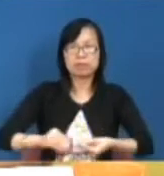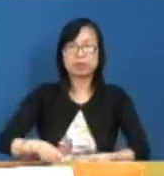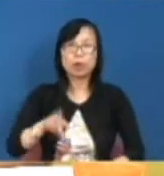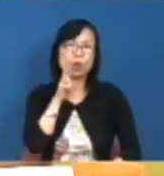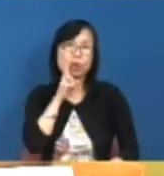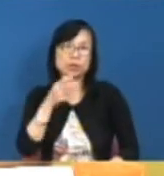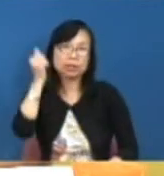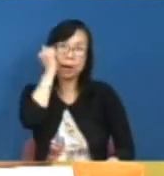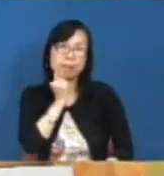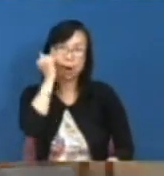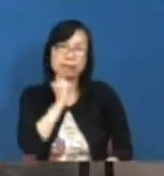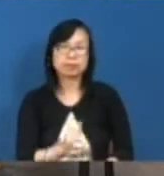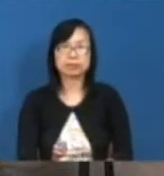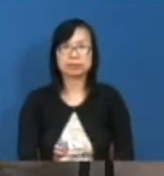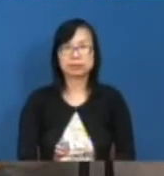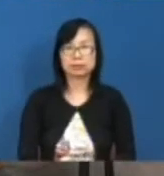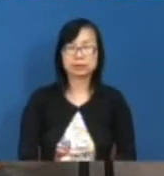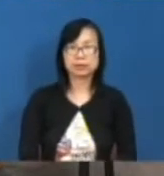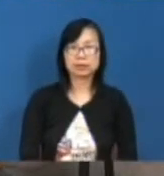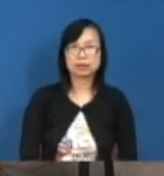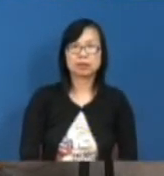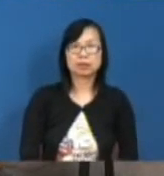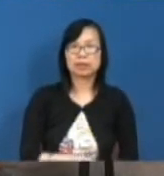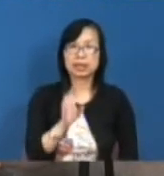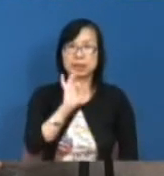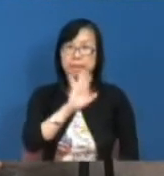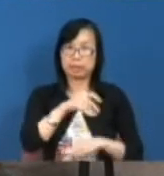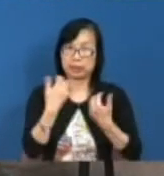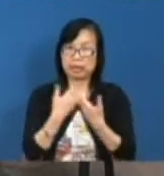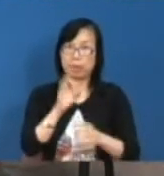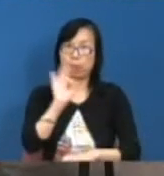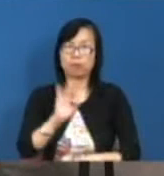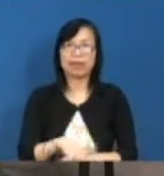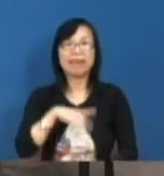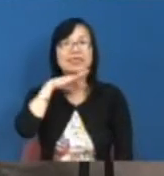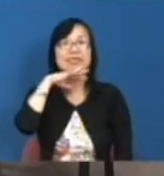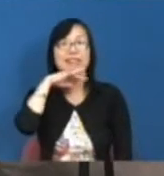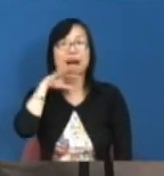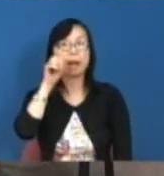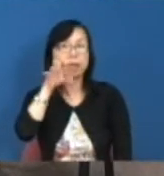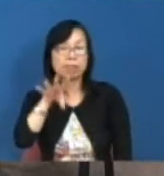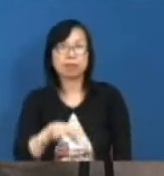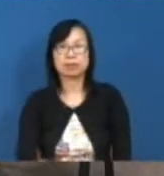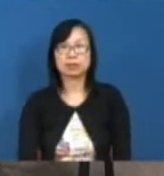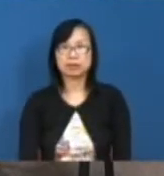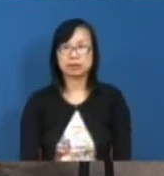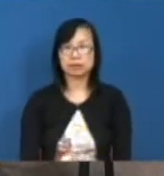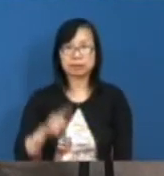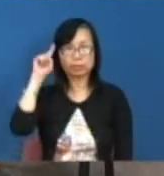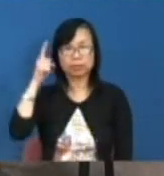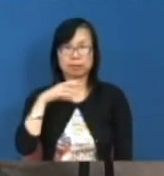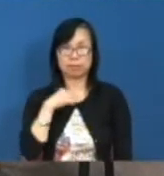樣，乘車乘車 預先設定 啊，好嘅，我唔好計啊。即係其實呢個係假諮詢。係咯。咁我哋當日點解會咁咧？就係因